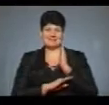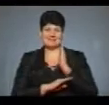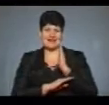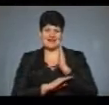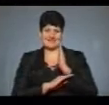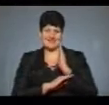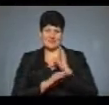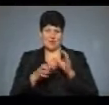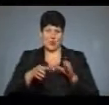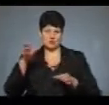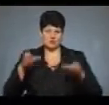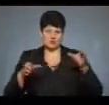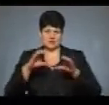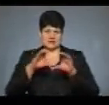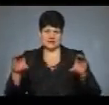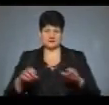конструкції.